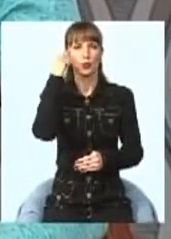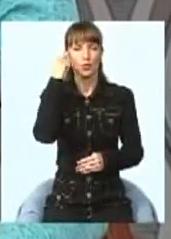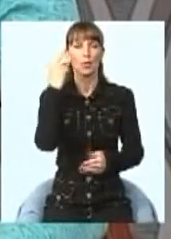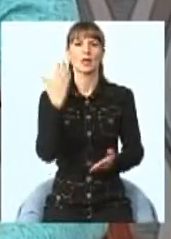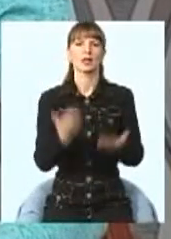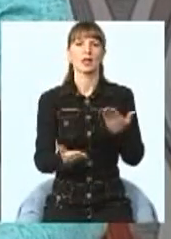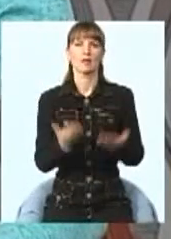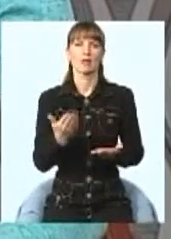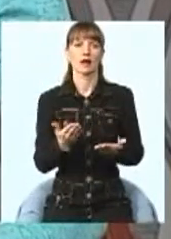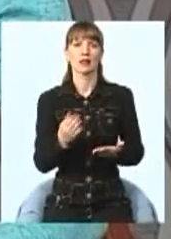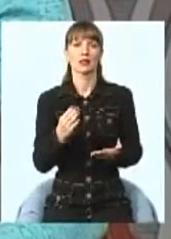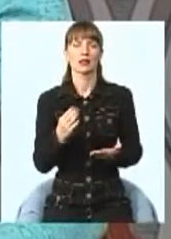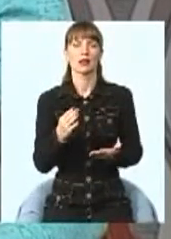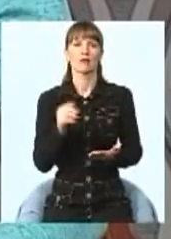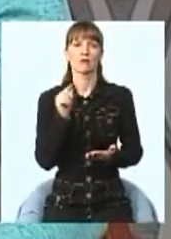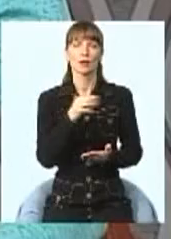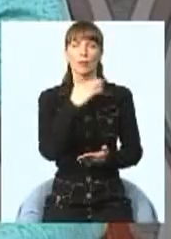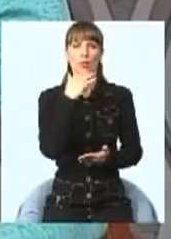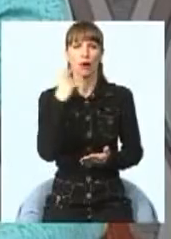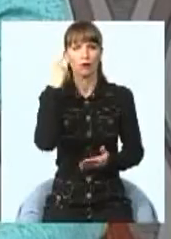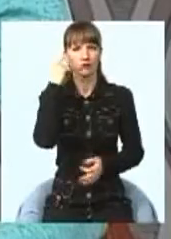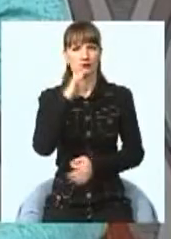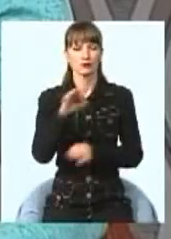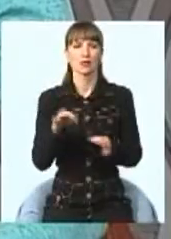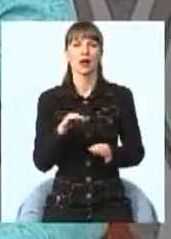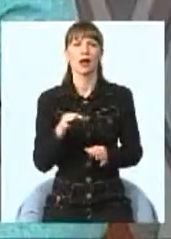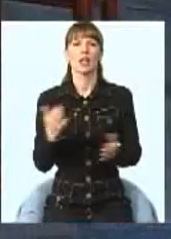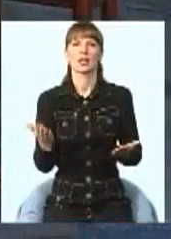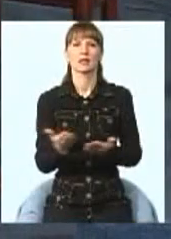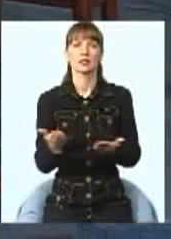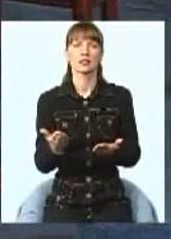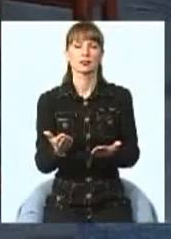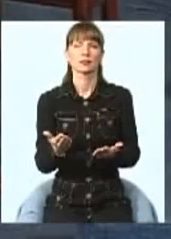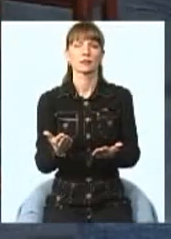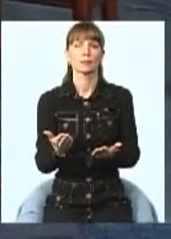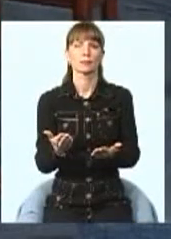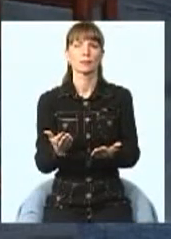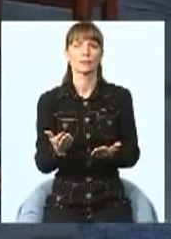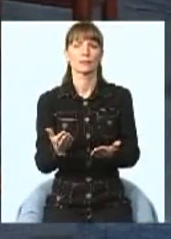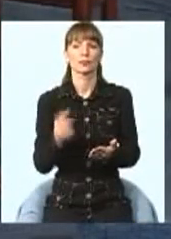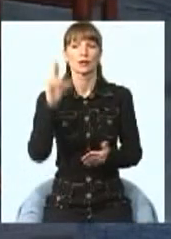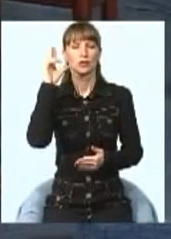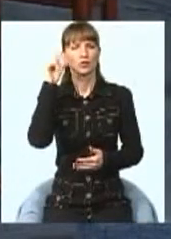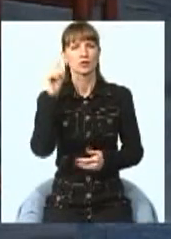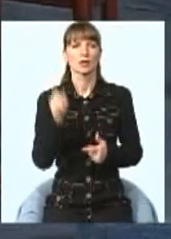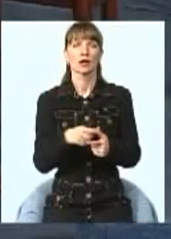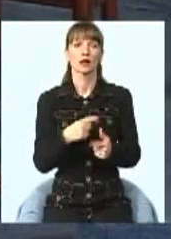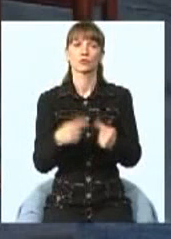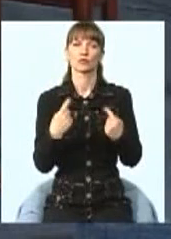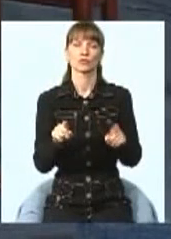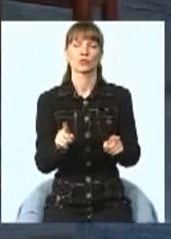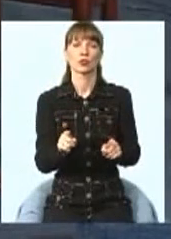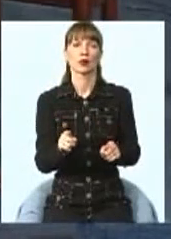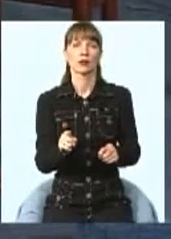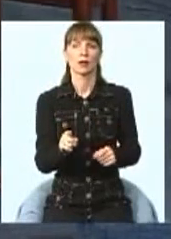Напевно, і звичайно, вони дуже багато міркували і розраховували якісь певні числа, дати чи ще щось. І таким чином і